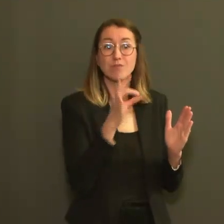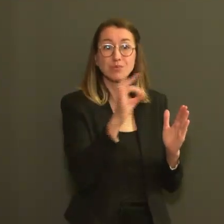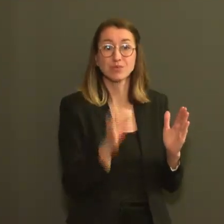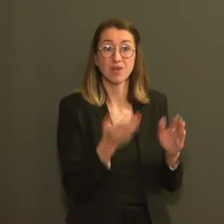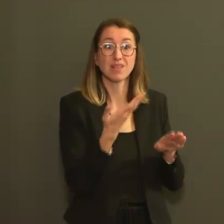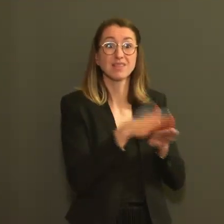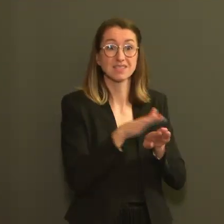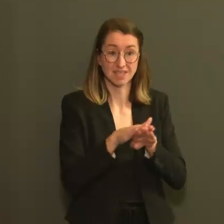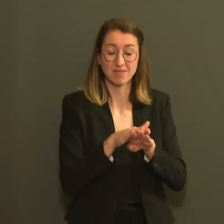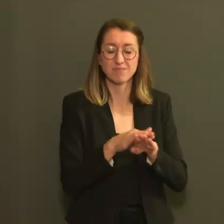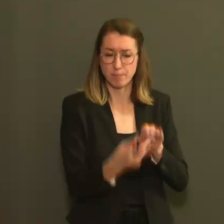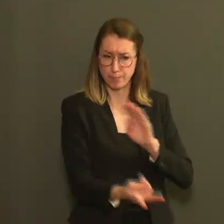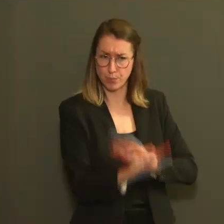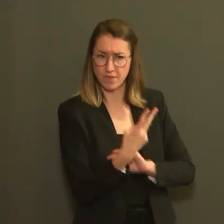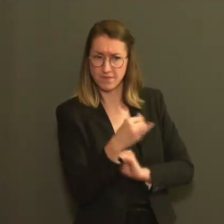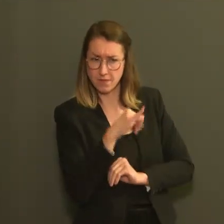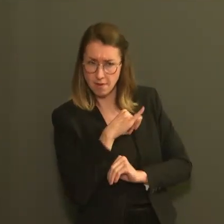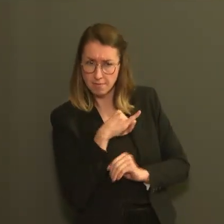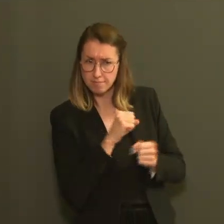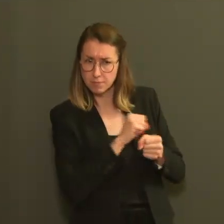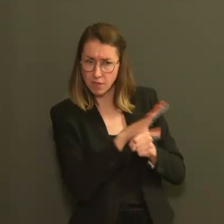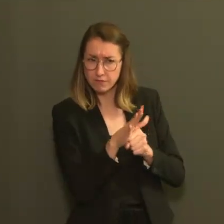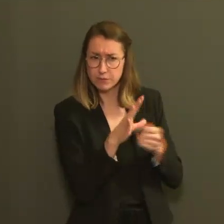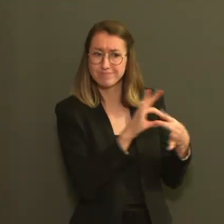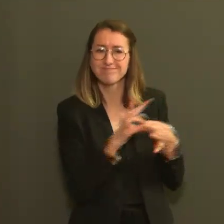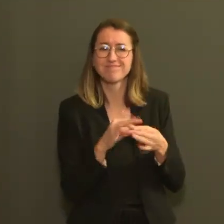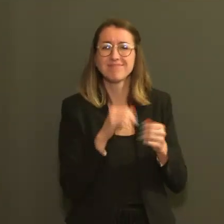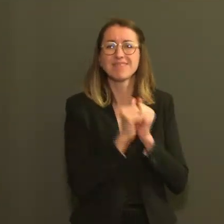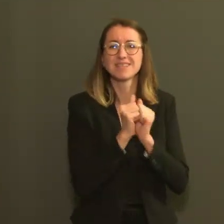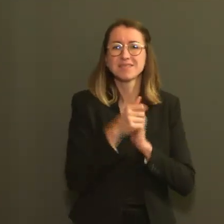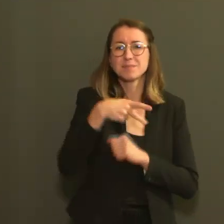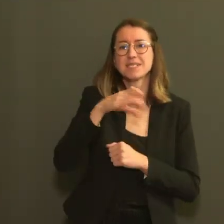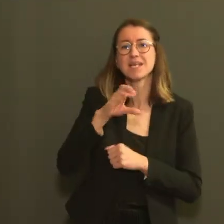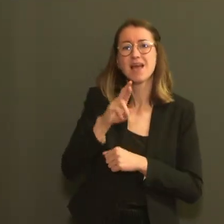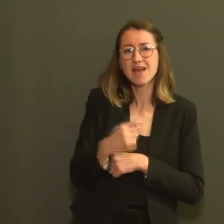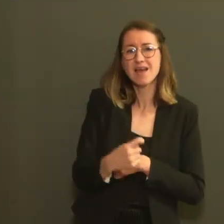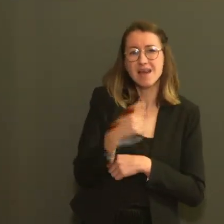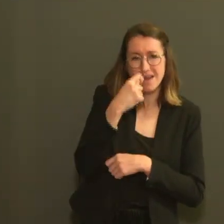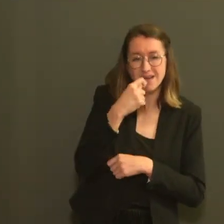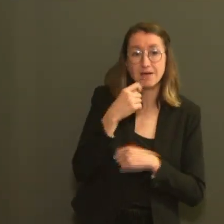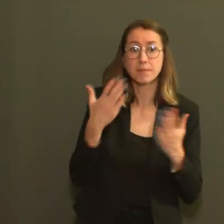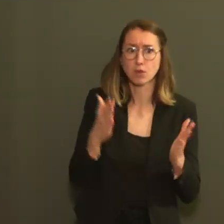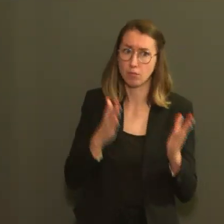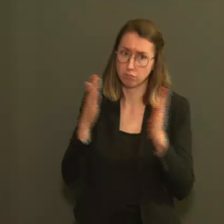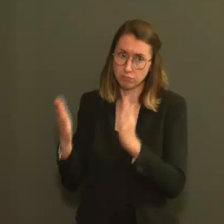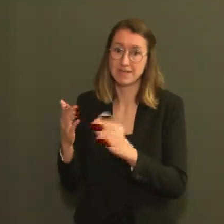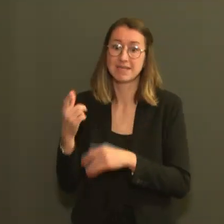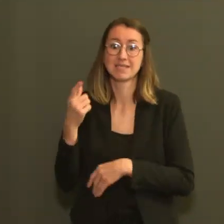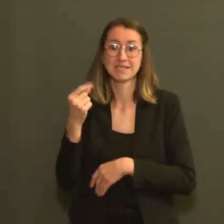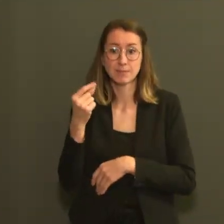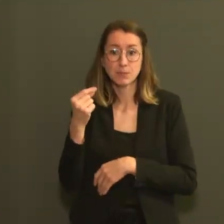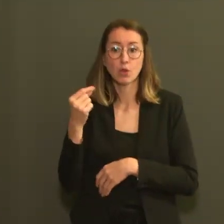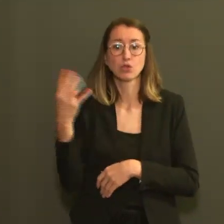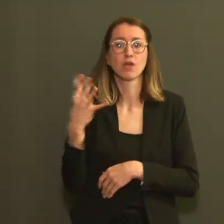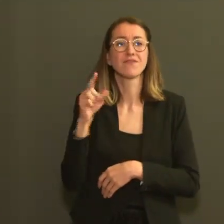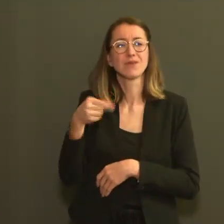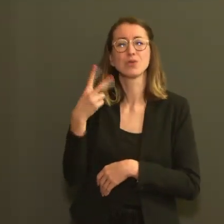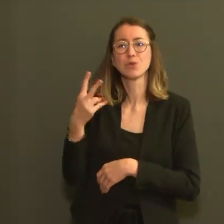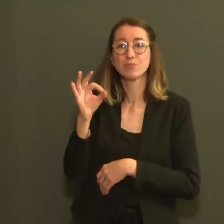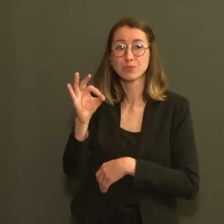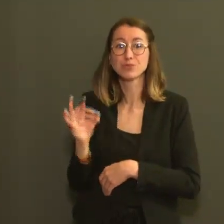le frottis, la technique de PCR. On est passé maintenant à 79%. Le scanner thoracique était employé